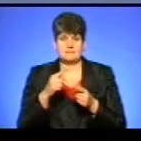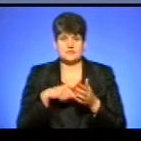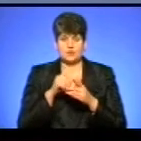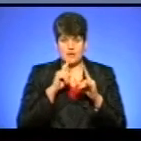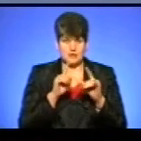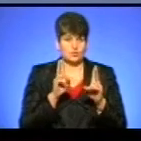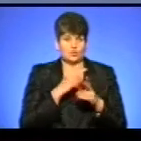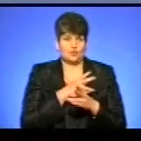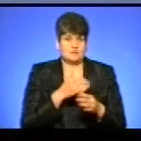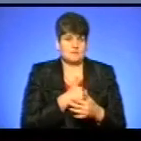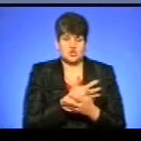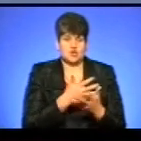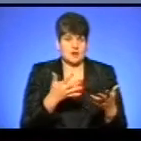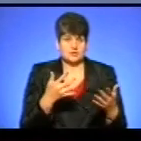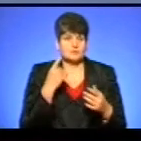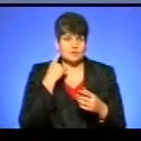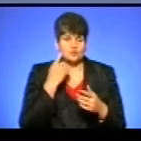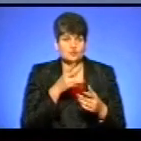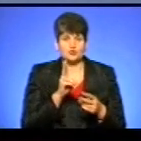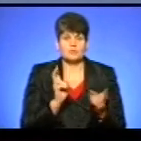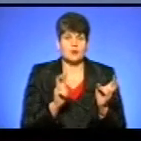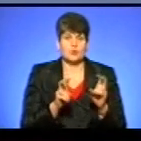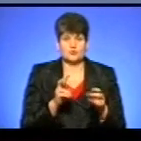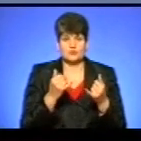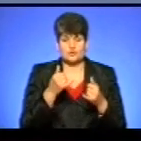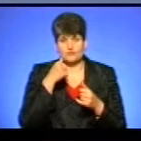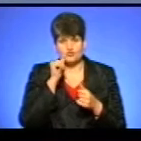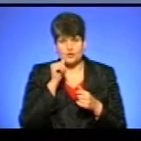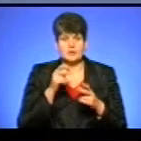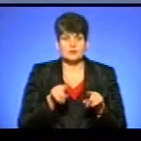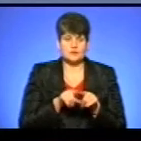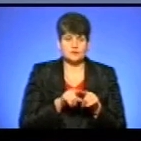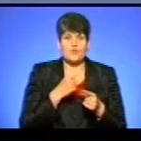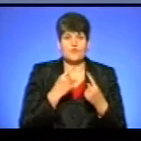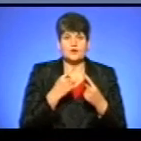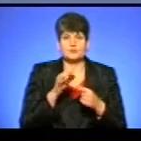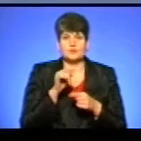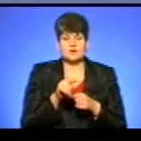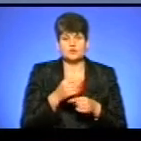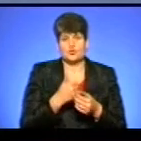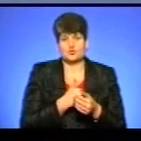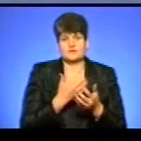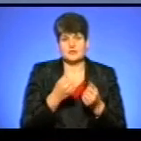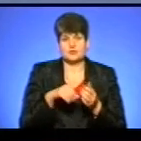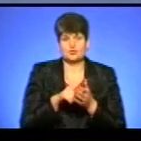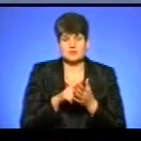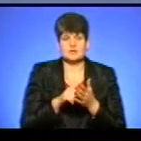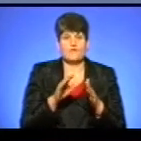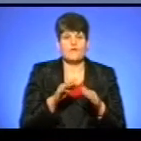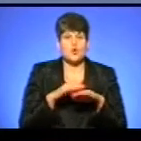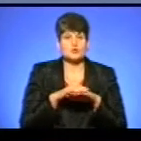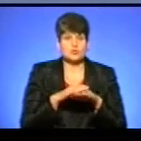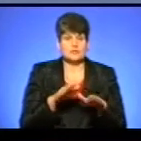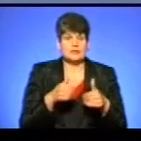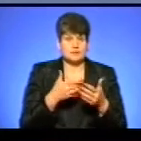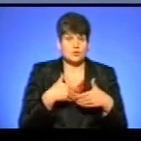бажаючих, ми чули, що з тих, хто приходили сьогодні вчора на площі сьогодні міської ради, говорили про те, що не хочуть взяти участь в розрахунку, дати свої пропозиції.